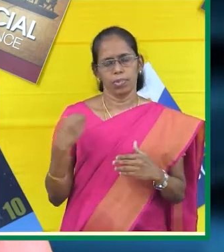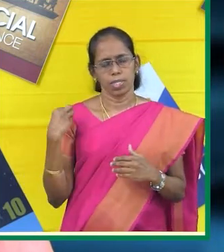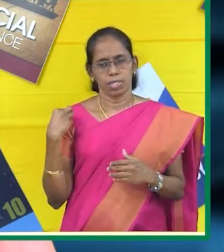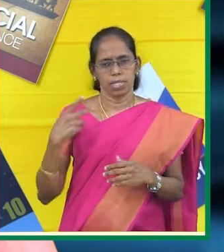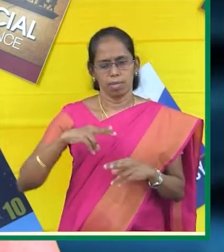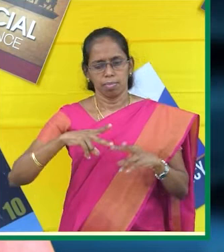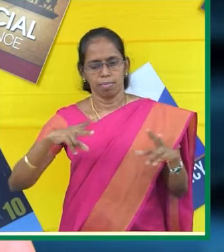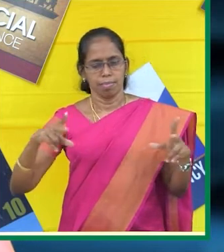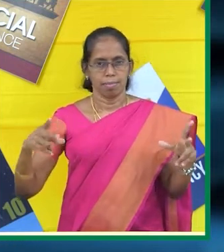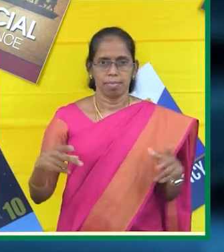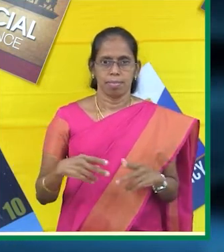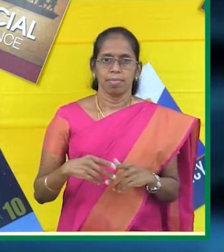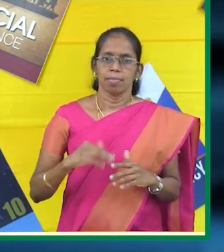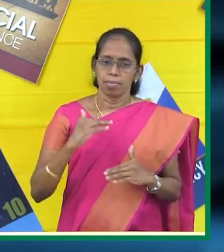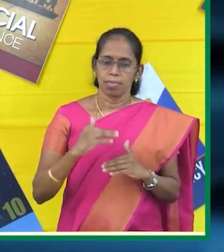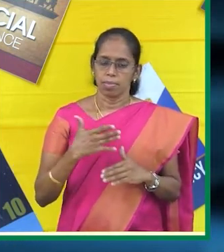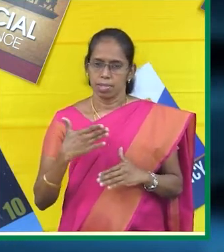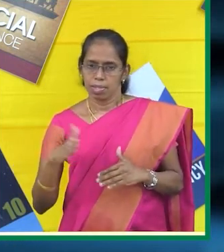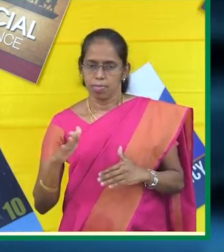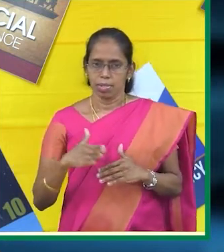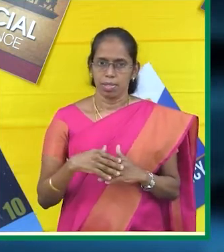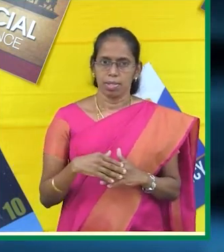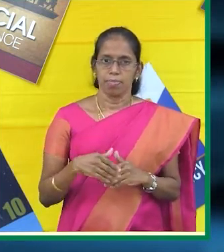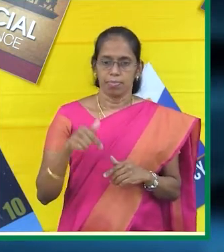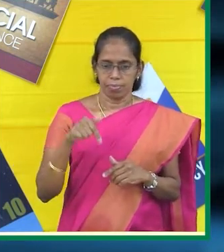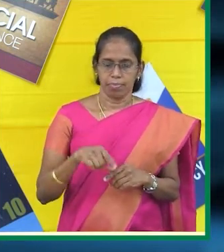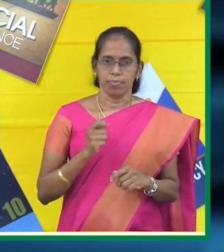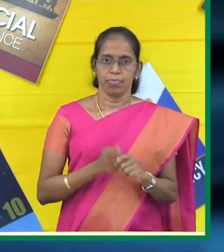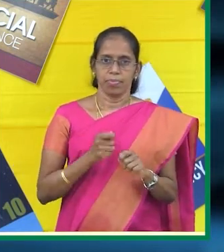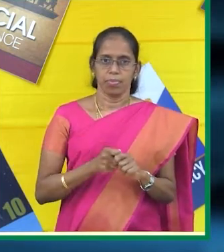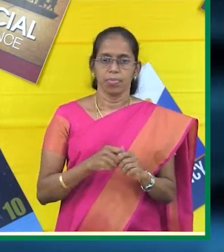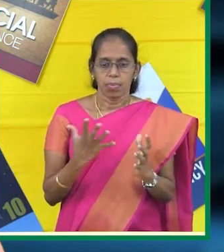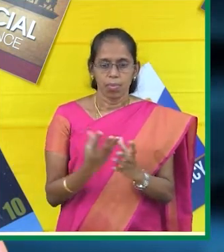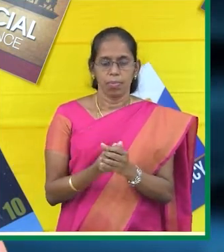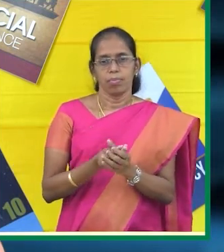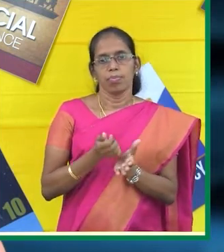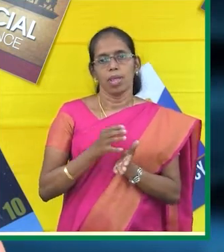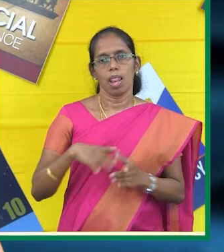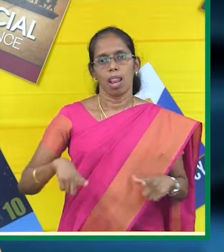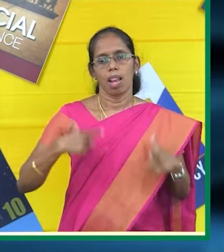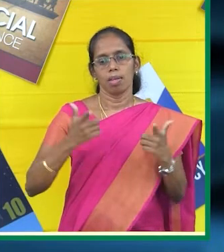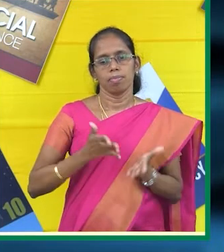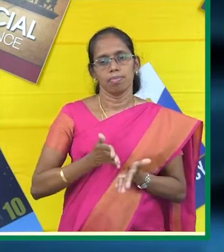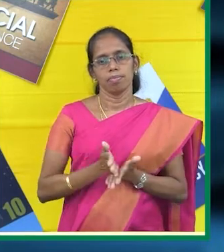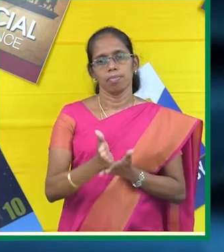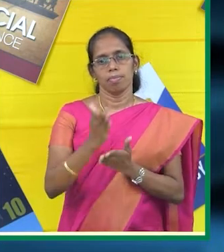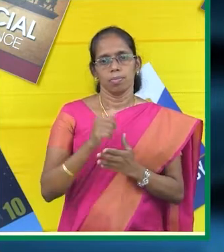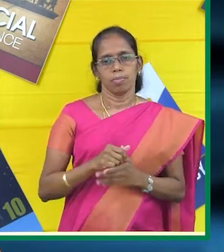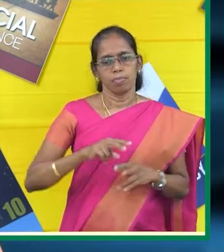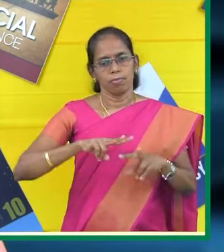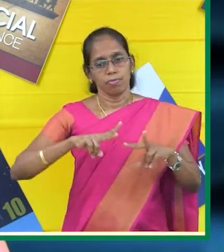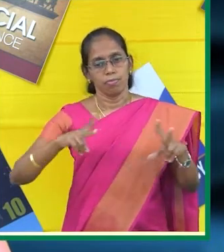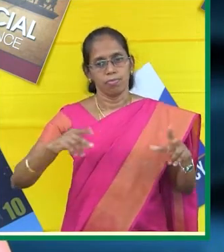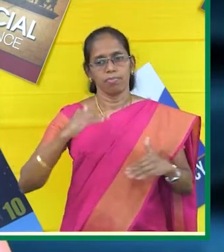சிரமங்கள், கடினங்கள், மற்றவரை எல்லாம் அதிலிருந்து தவிர்த்து இன்றைக்கு தொழில்நுட்பத்தினுடைய உதவியோடு வாழ்க்கை வெவ்வேறு